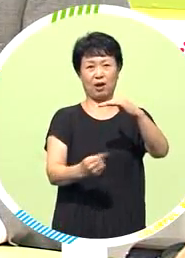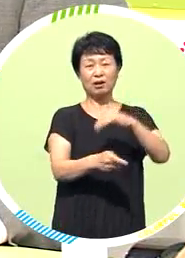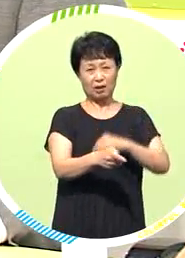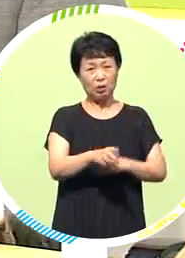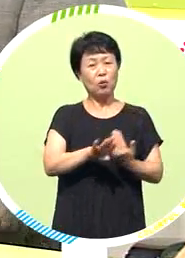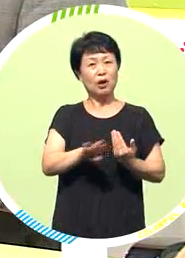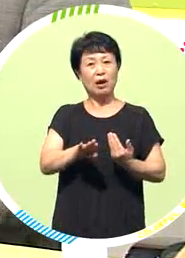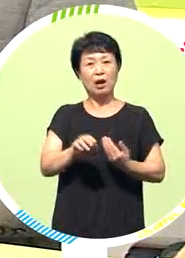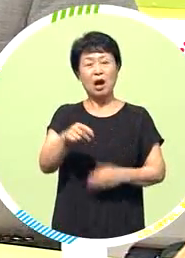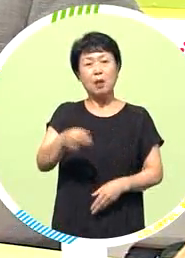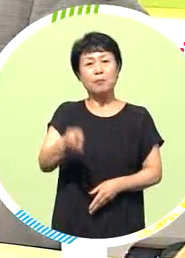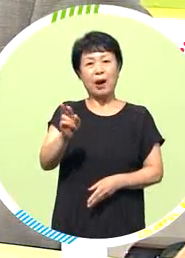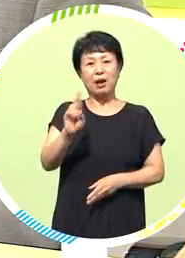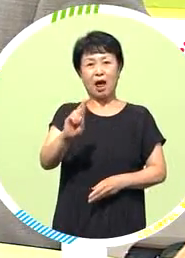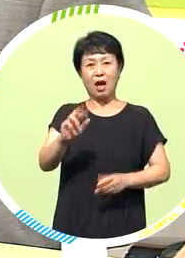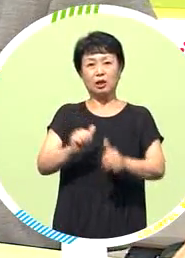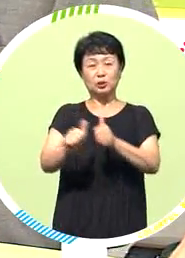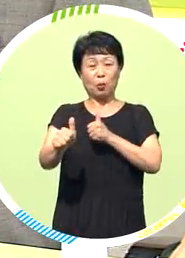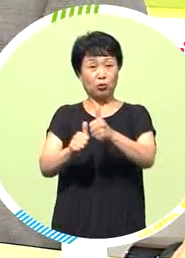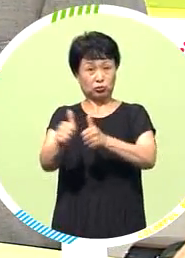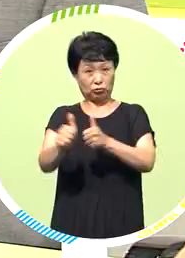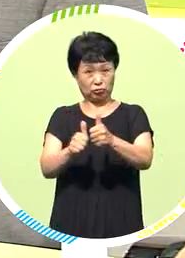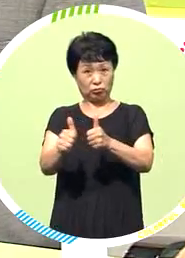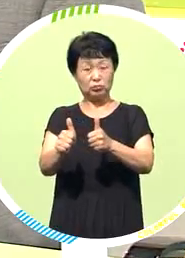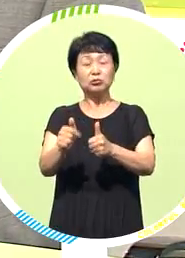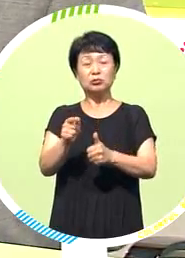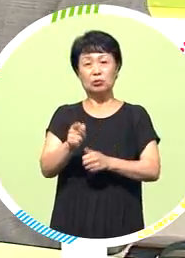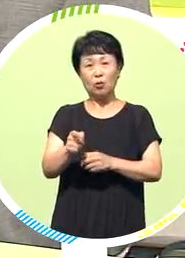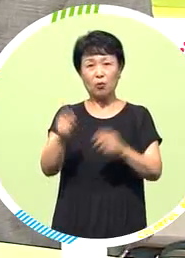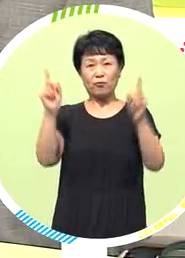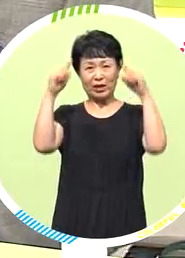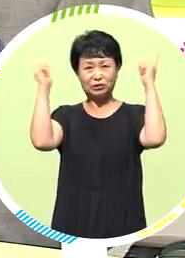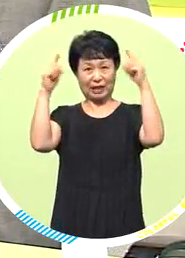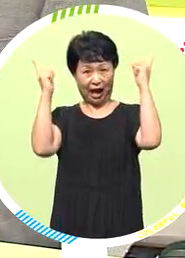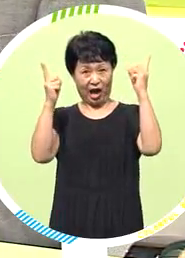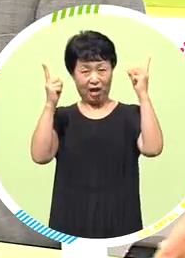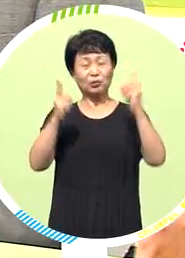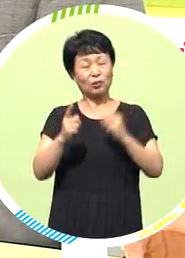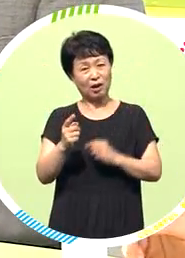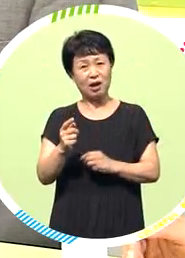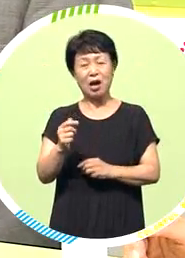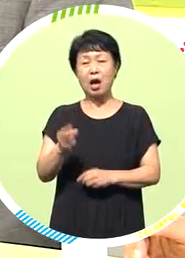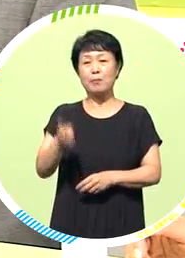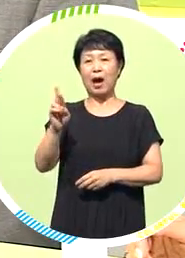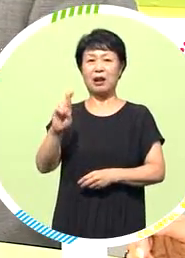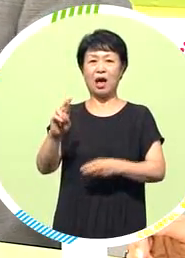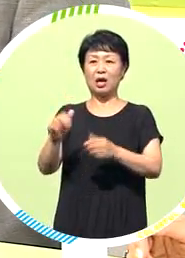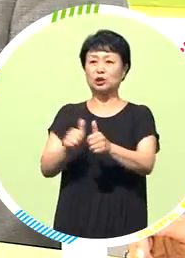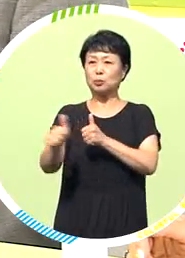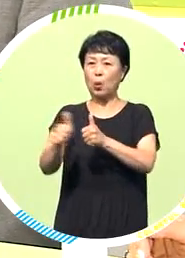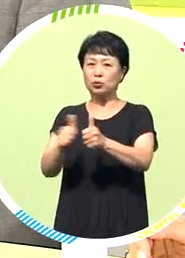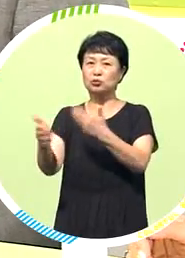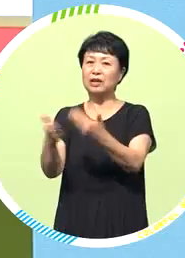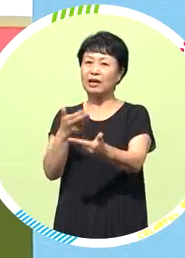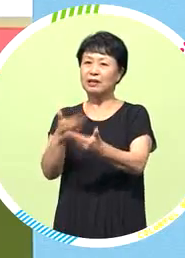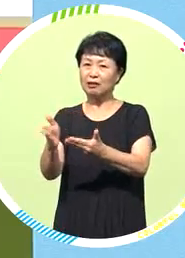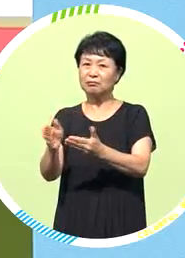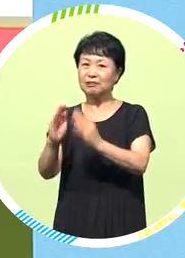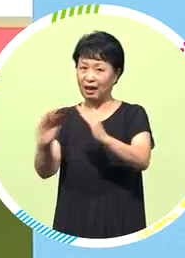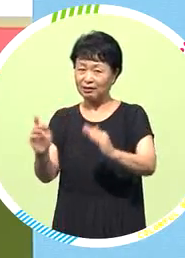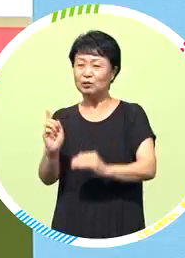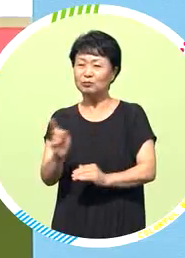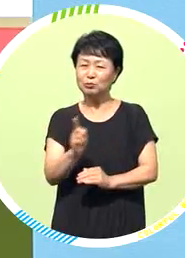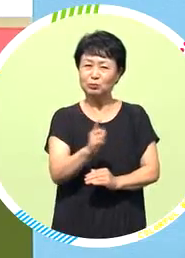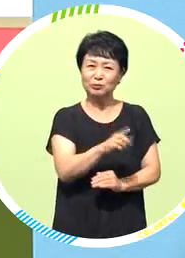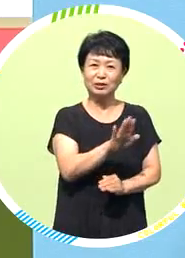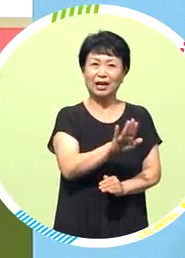とあとパラスポーツ関係ですね、はい、神奈川パラスポーツフェスタとかね、パラスポーツ体験会、こういったものをね各地でやっていきますから、ぜ